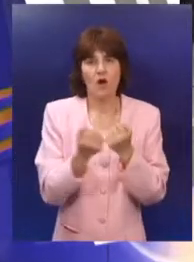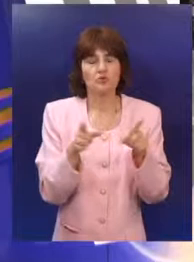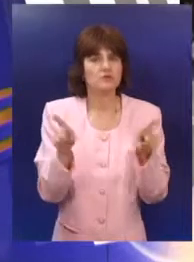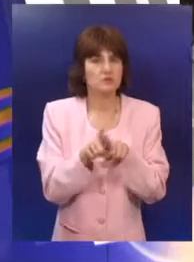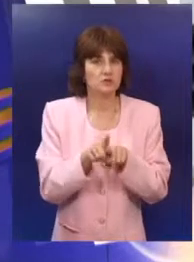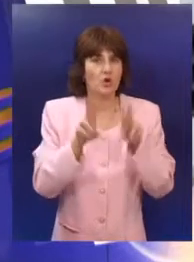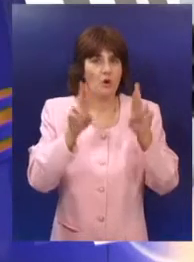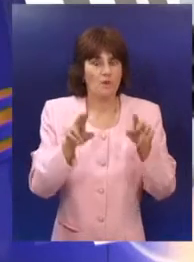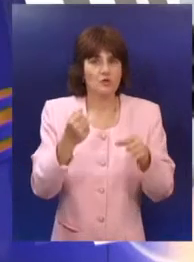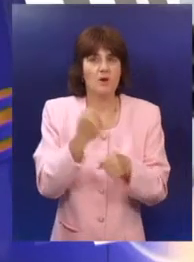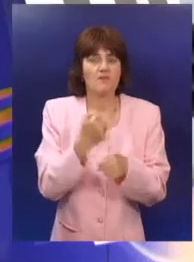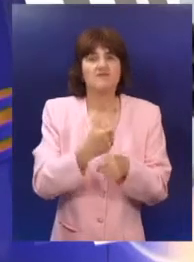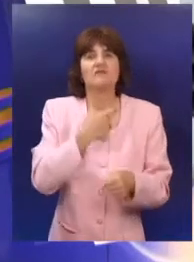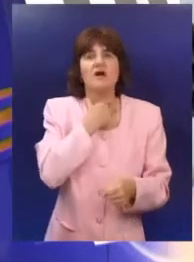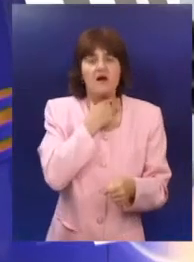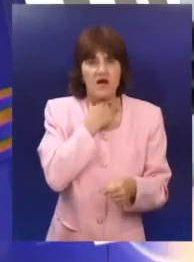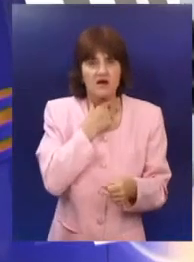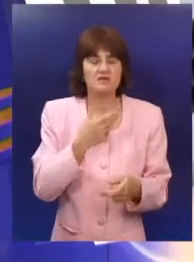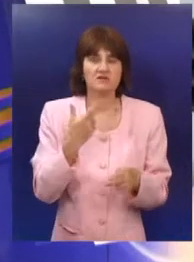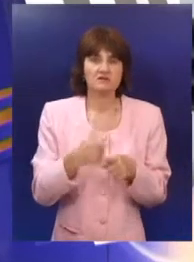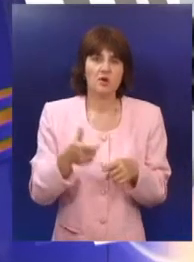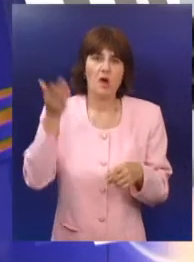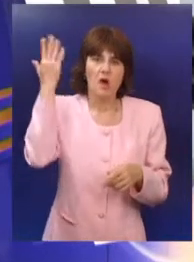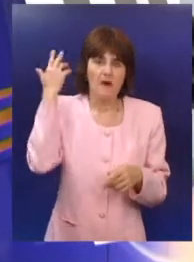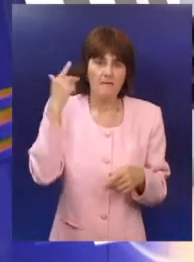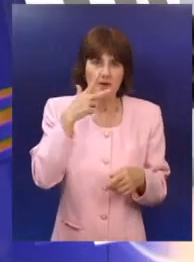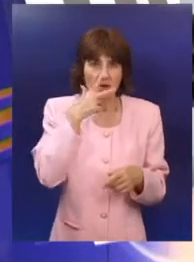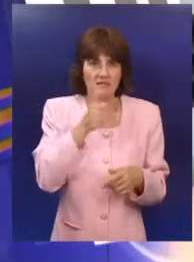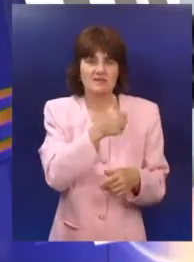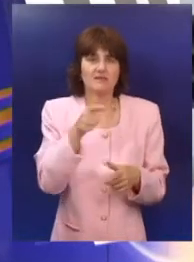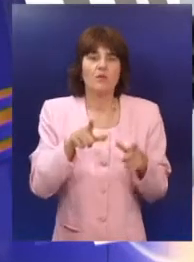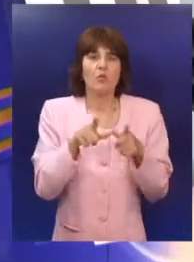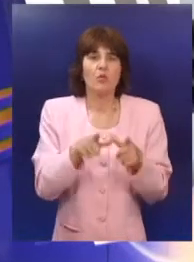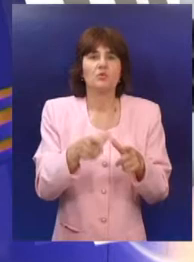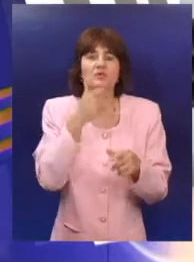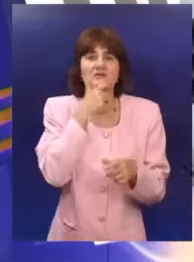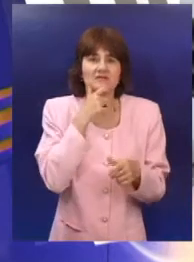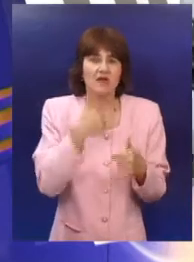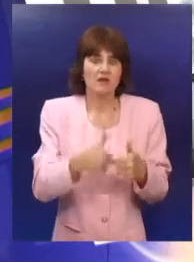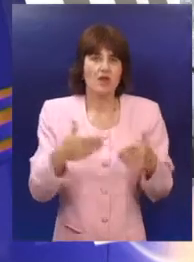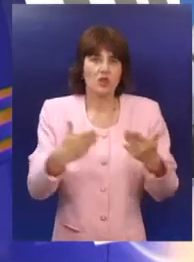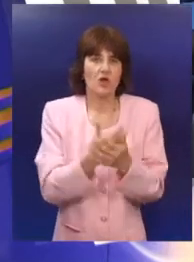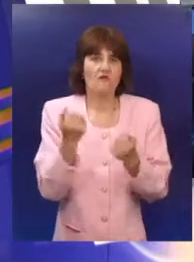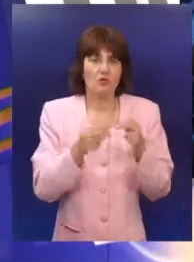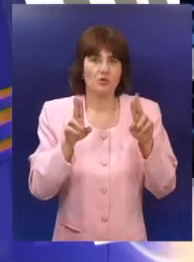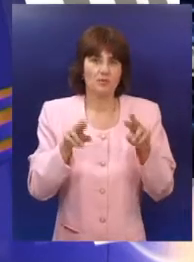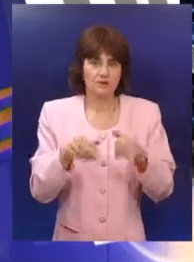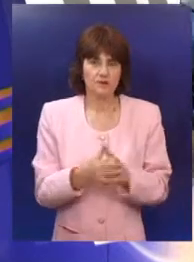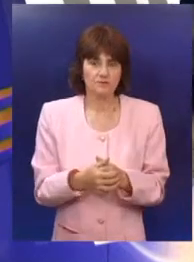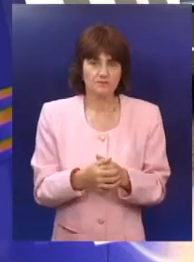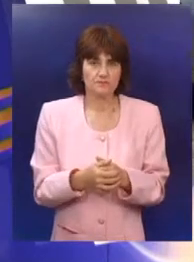novih automobila, za razliku od pre nekoliko godina kada su se uređaji za gas instalirali samo u starije